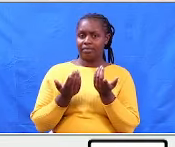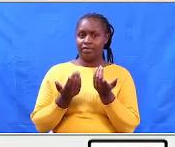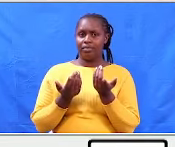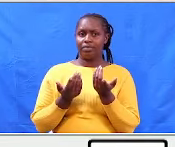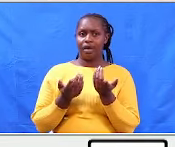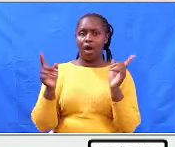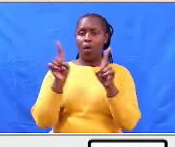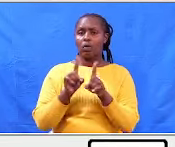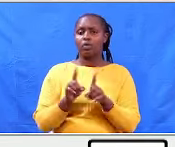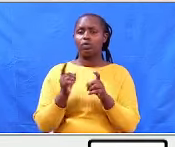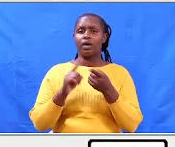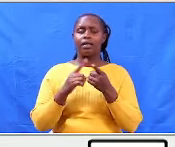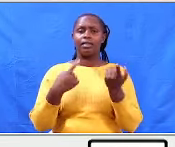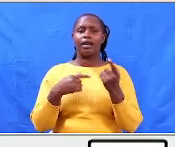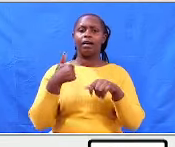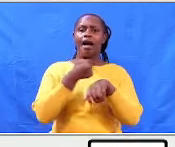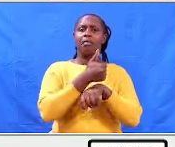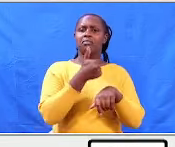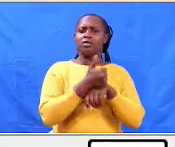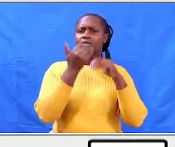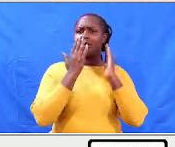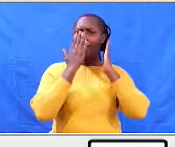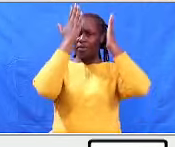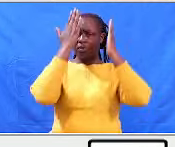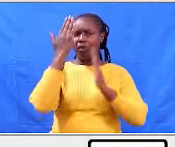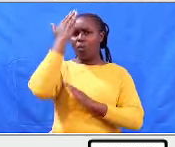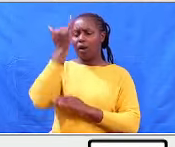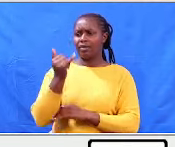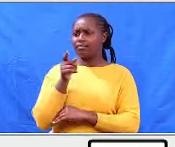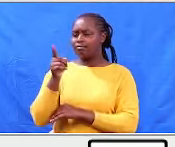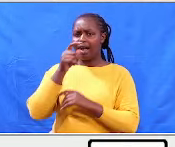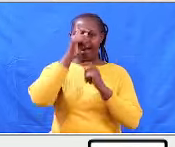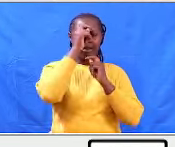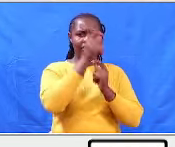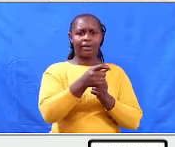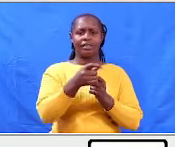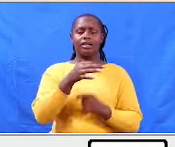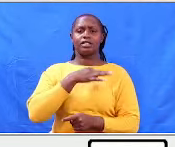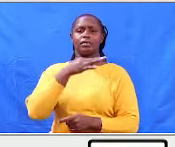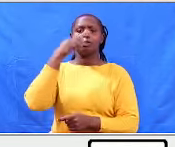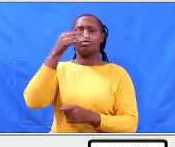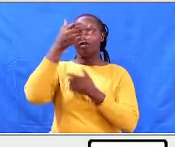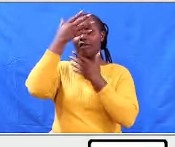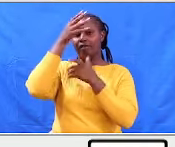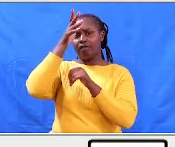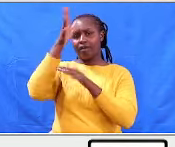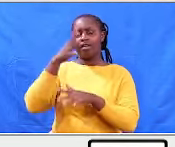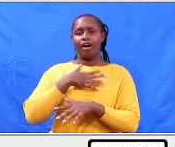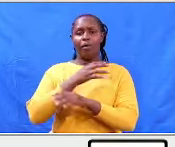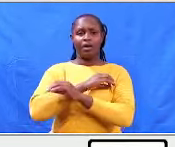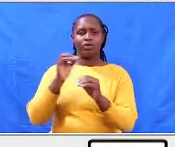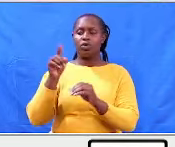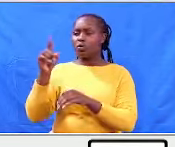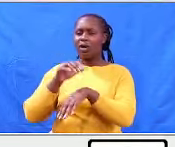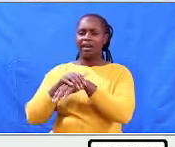they are actually literally abusing bishops. Because if you also don't respect our spiritual fathers, where are you going to get